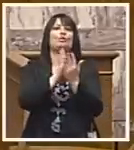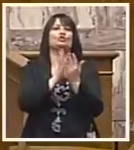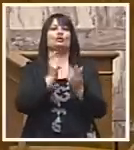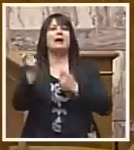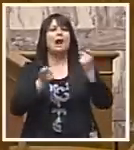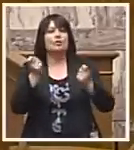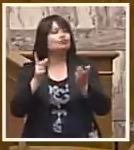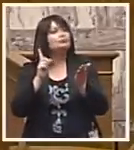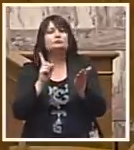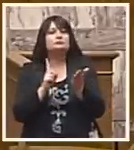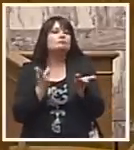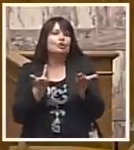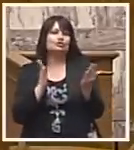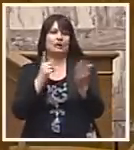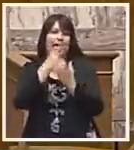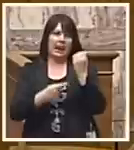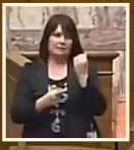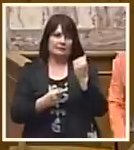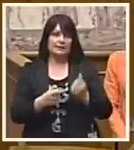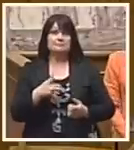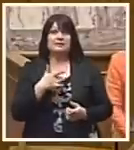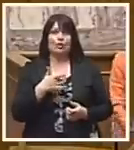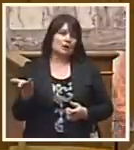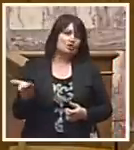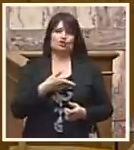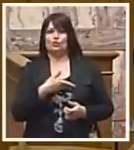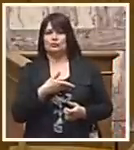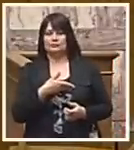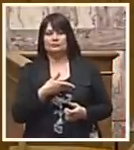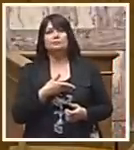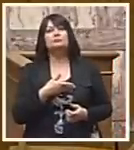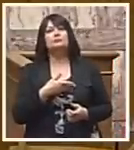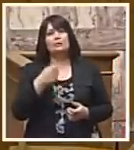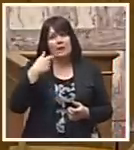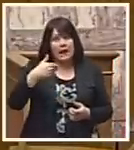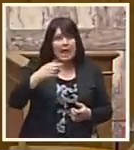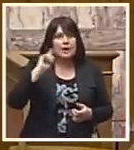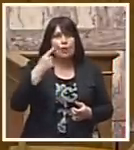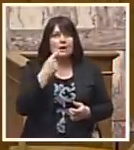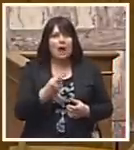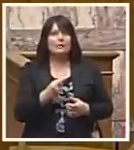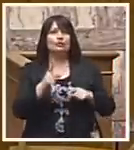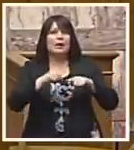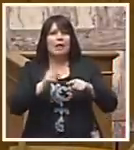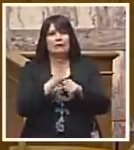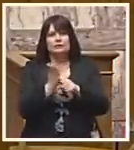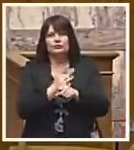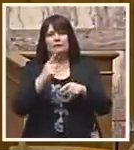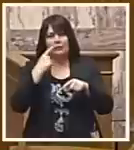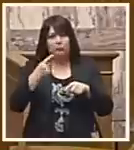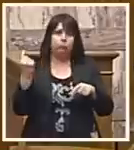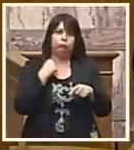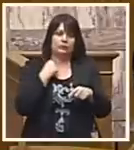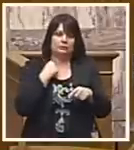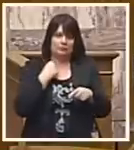ελλείμματα. Ένα σοκ ψυχολογικό όταν τόσοι προσβλέπουν ή προβλέπουν την αποτυχία και την καταστροφή. Μάλιστα